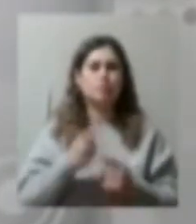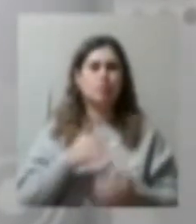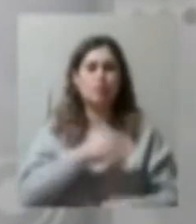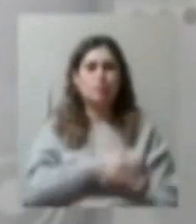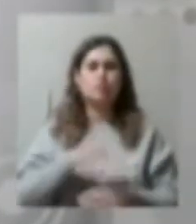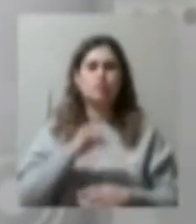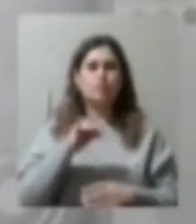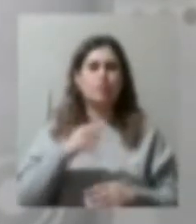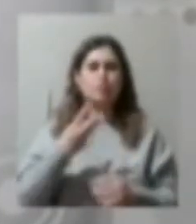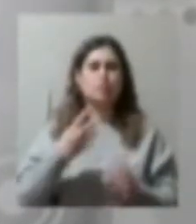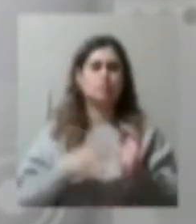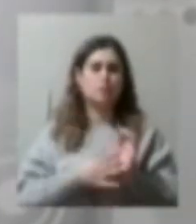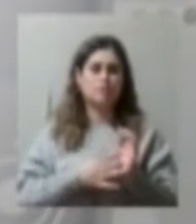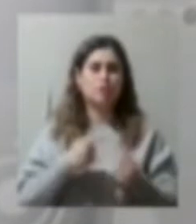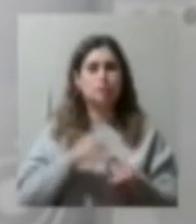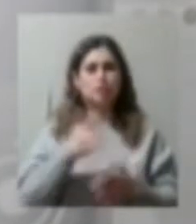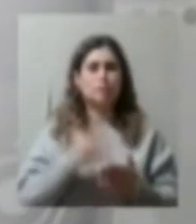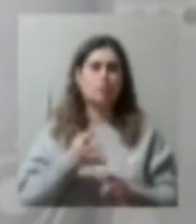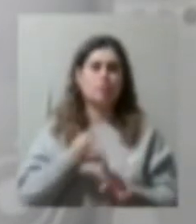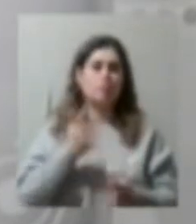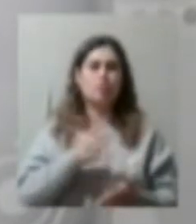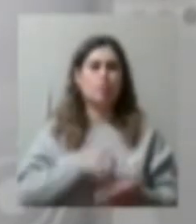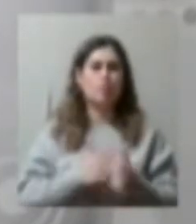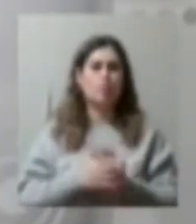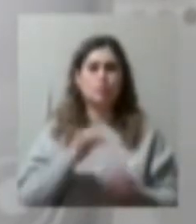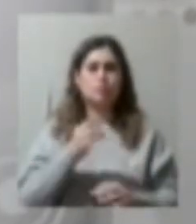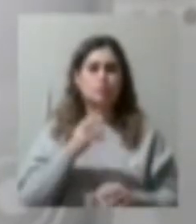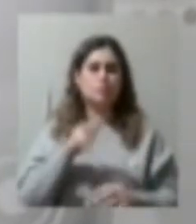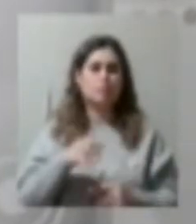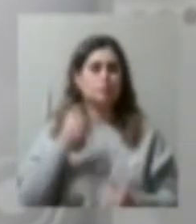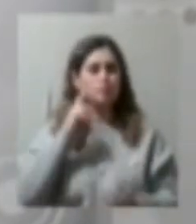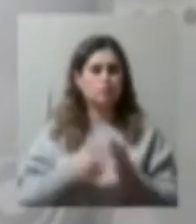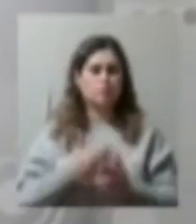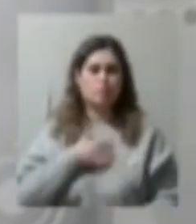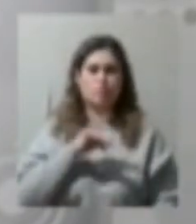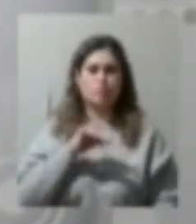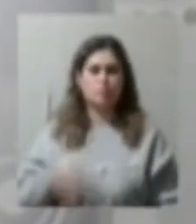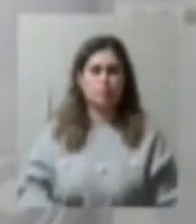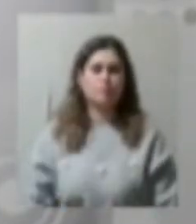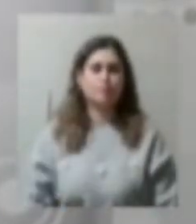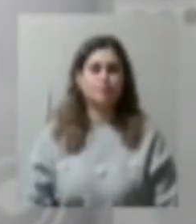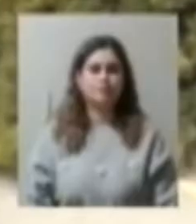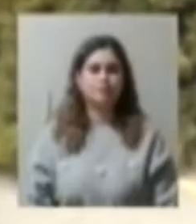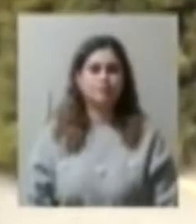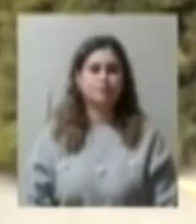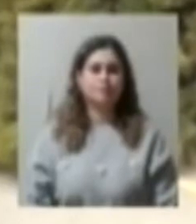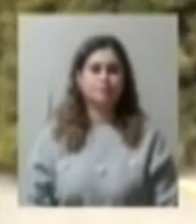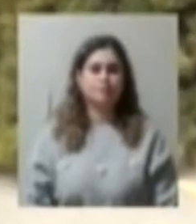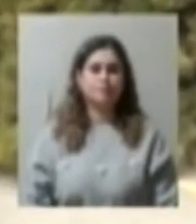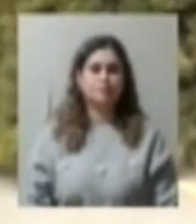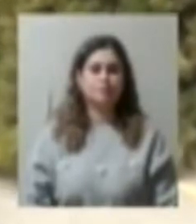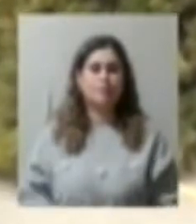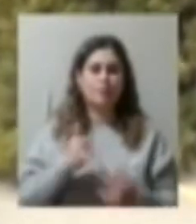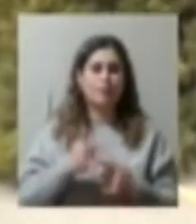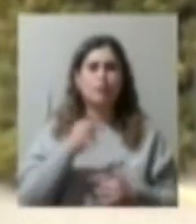Суворова, 39. Чи є там черги та які умови у ЦНАПі, сьогодні дізнавались кореспонденти Суспільного. У